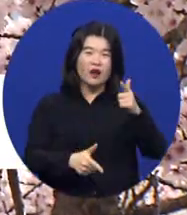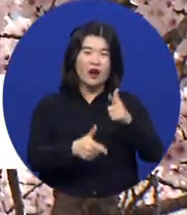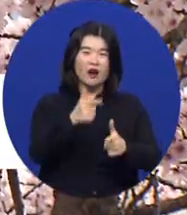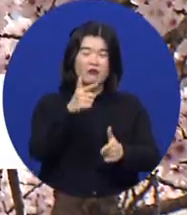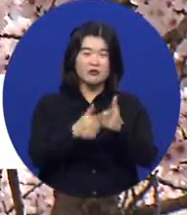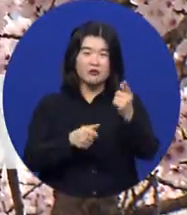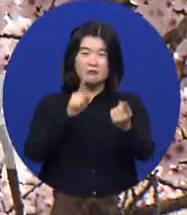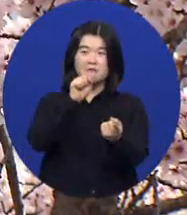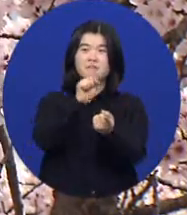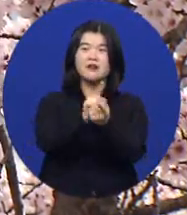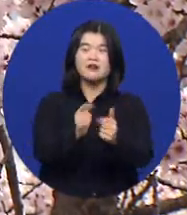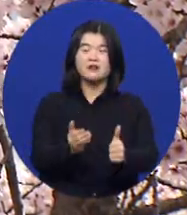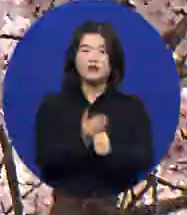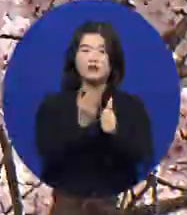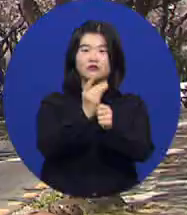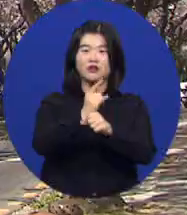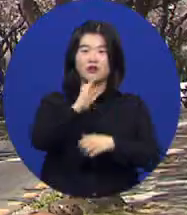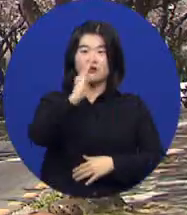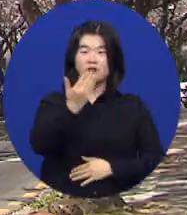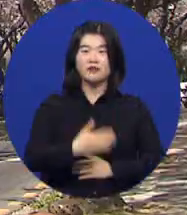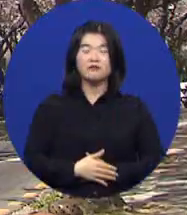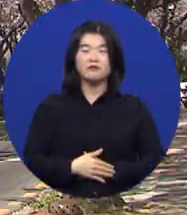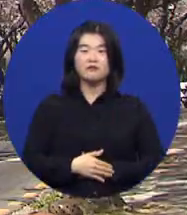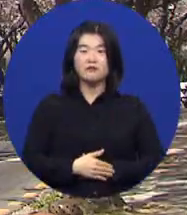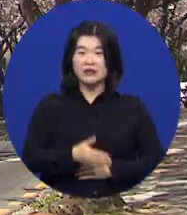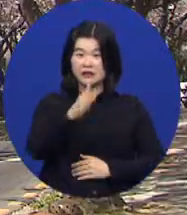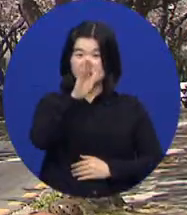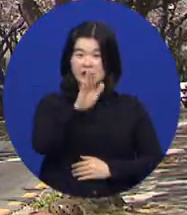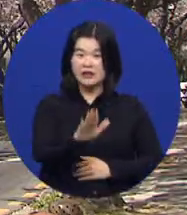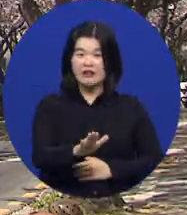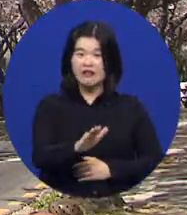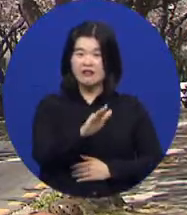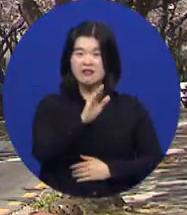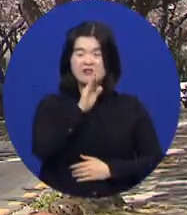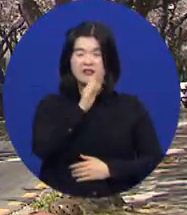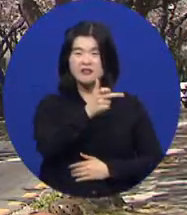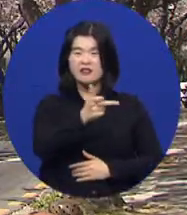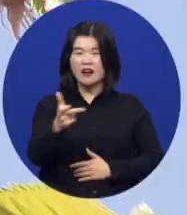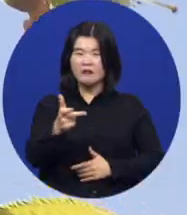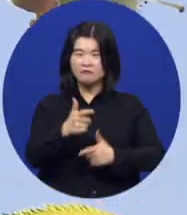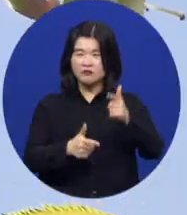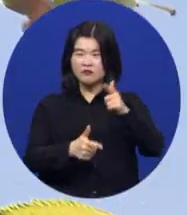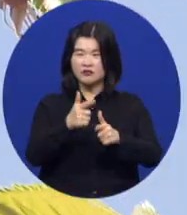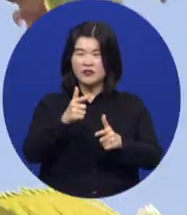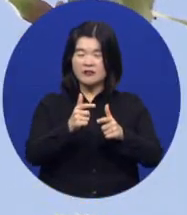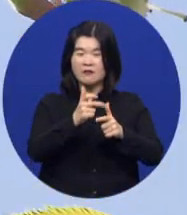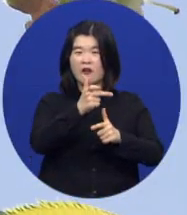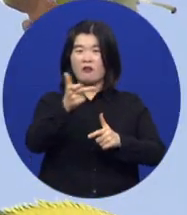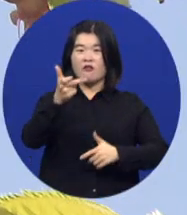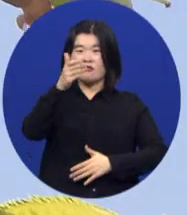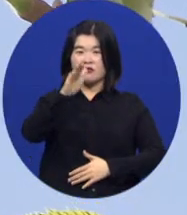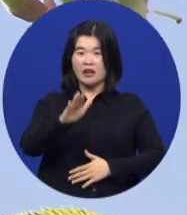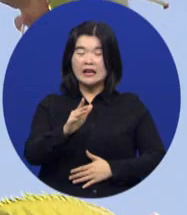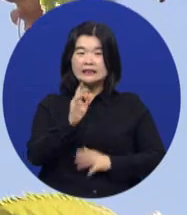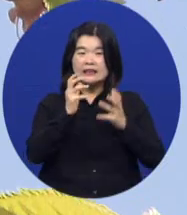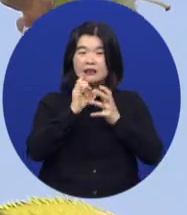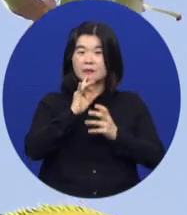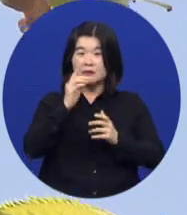왕벚나무를 접목해서 기른 것들입니다. 그런데 울창한 나무들 사이로 유독 어린 왕벚나무가 눈에